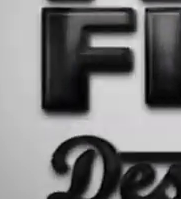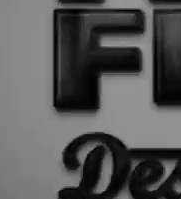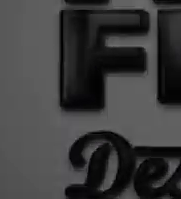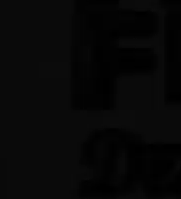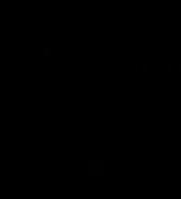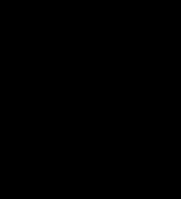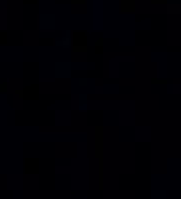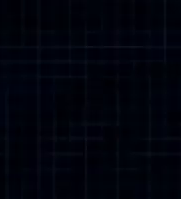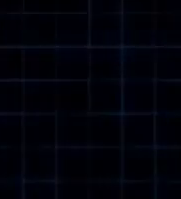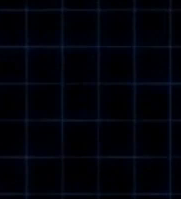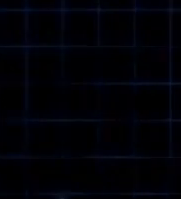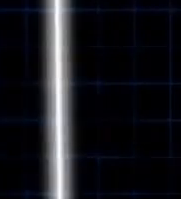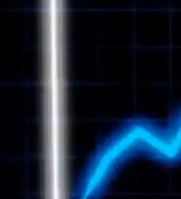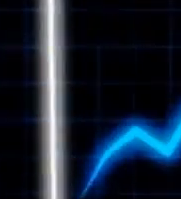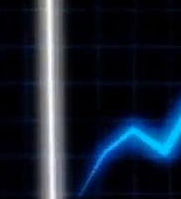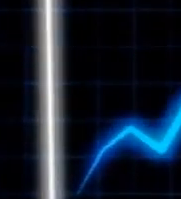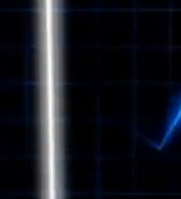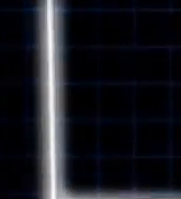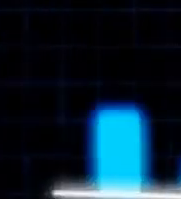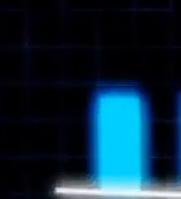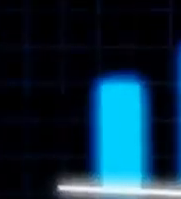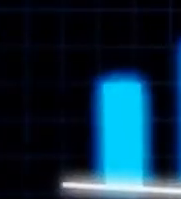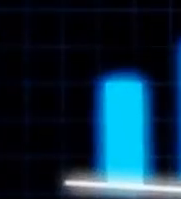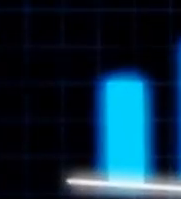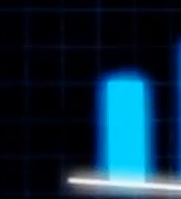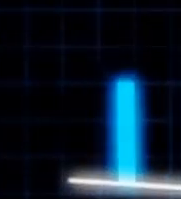2 देश की धड़कन.